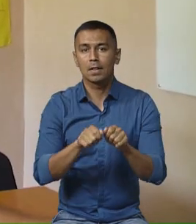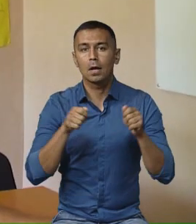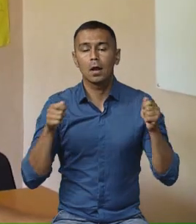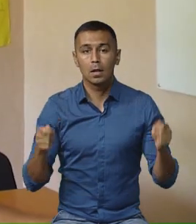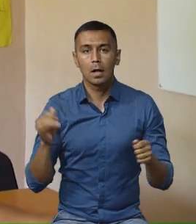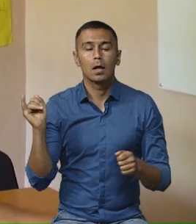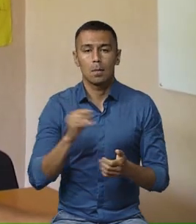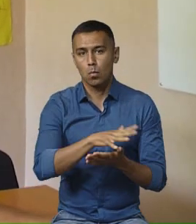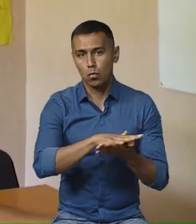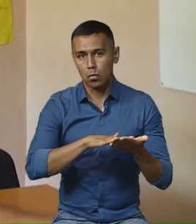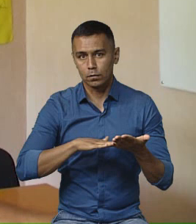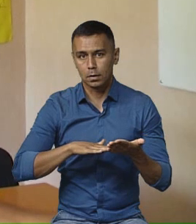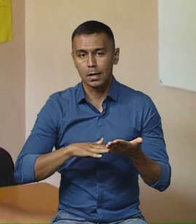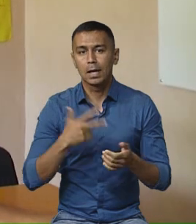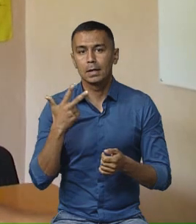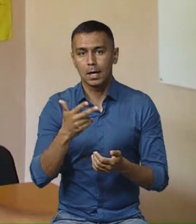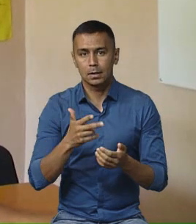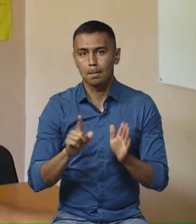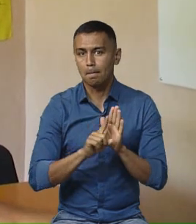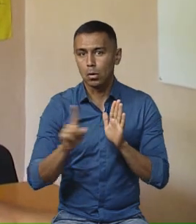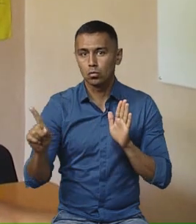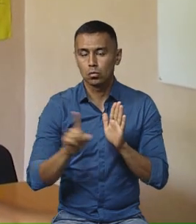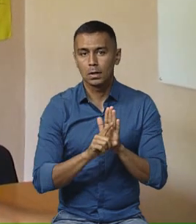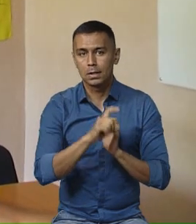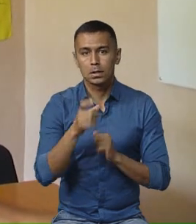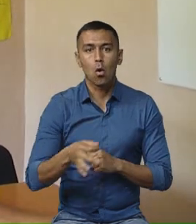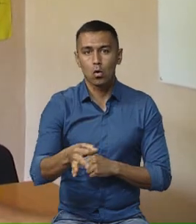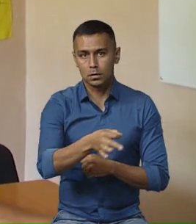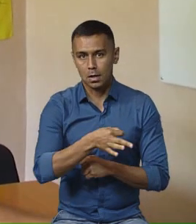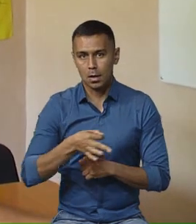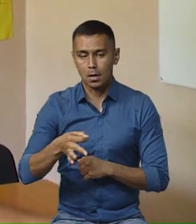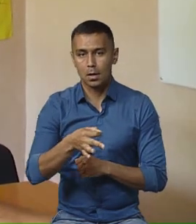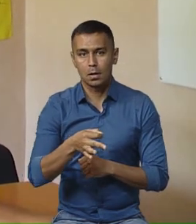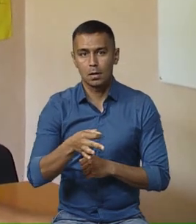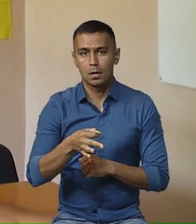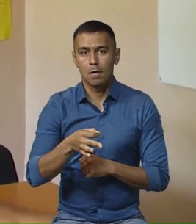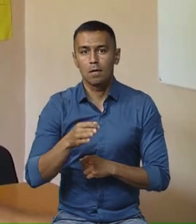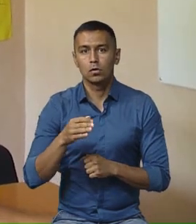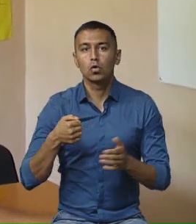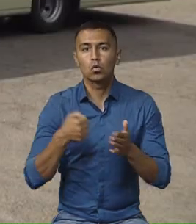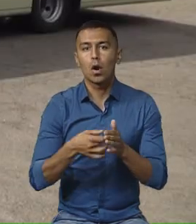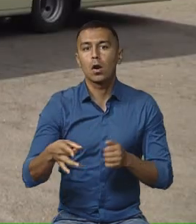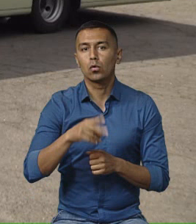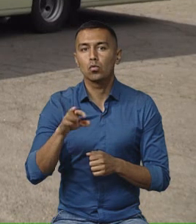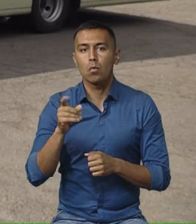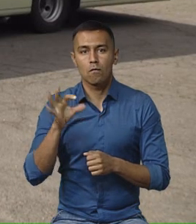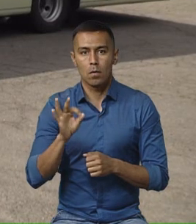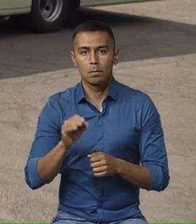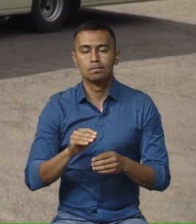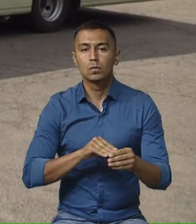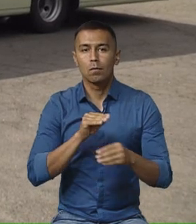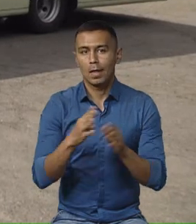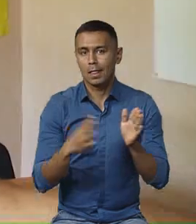і продовжили третій маршрут з Озерної в район Дубово. Парк поповниться